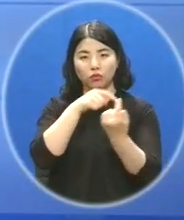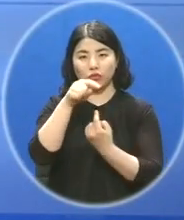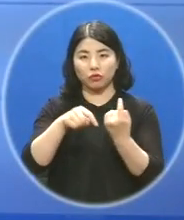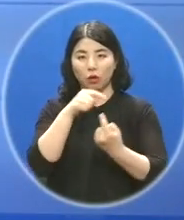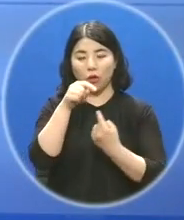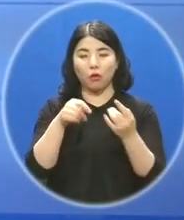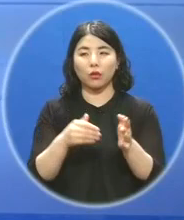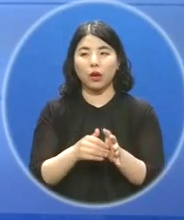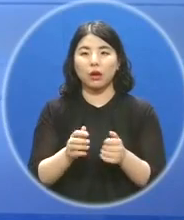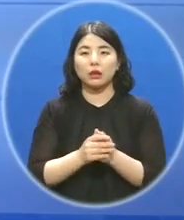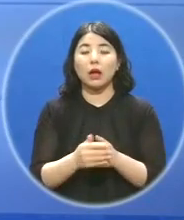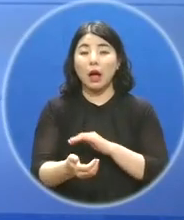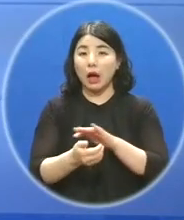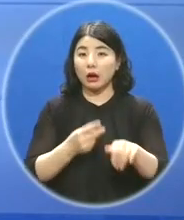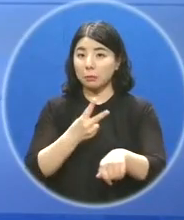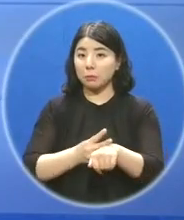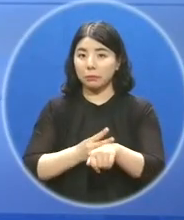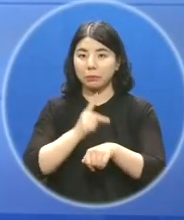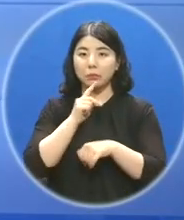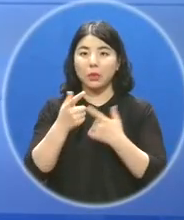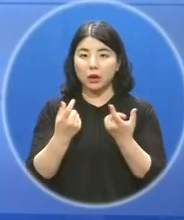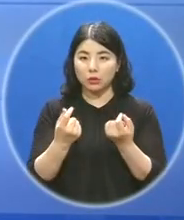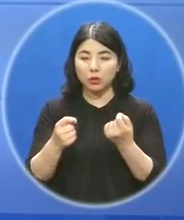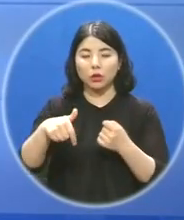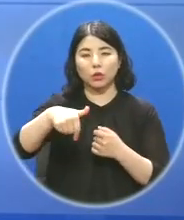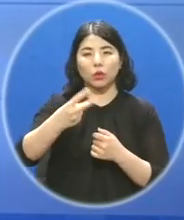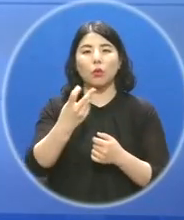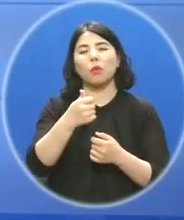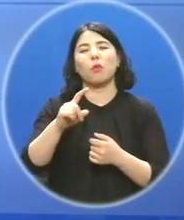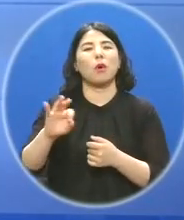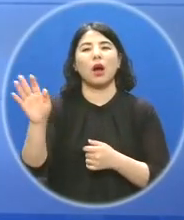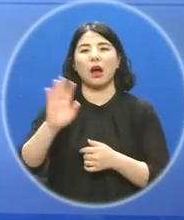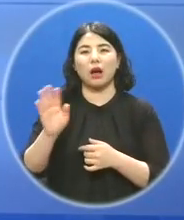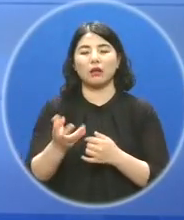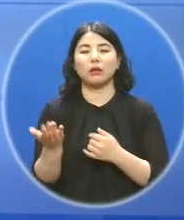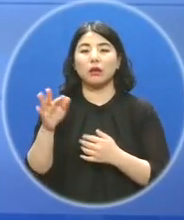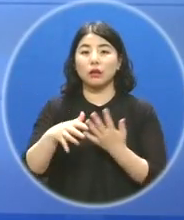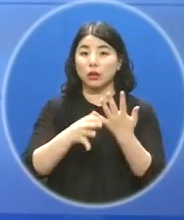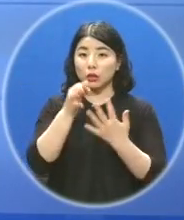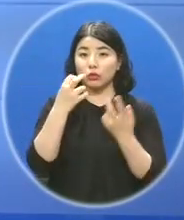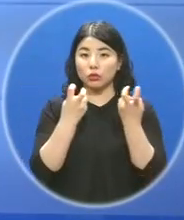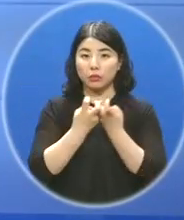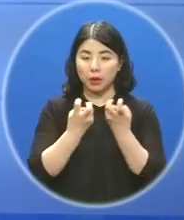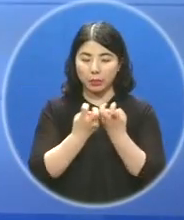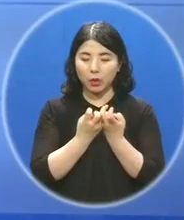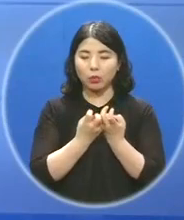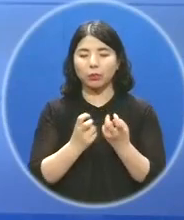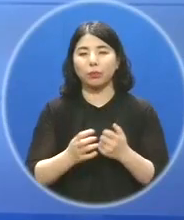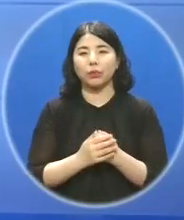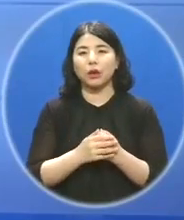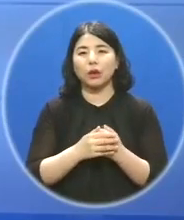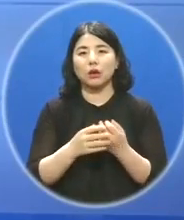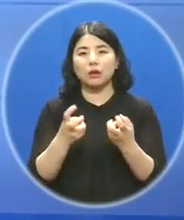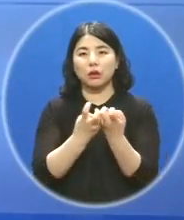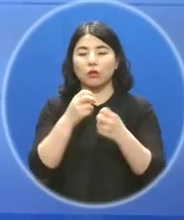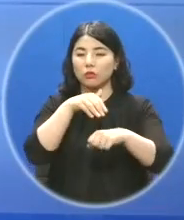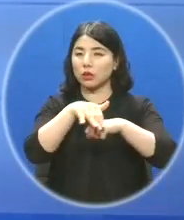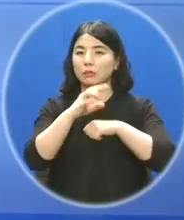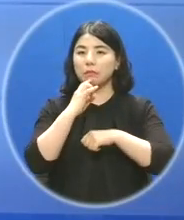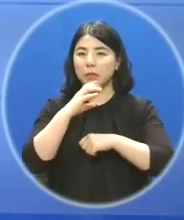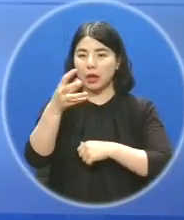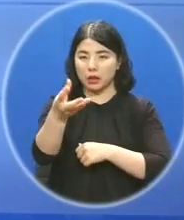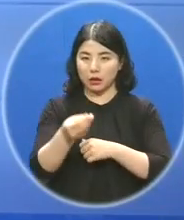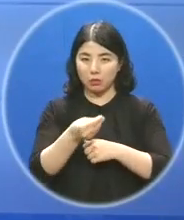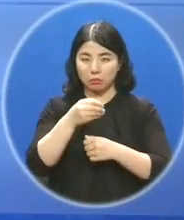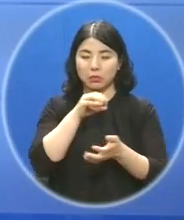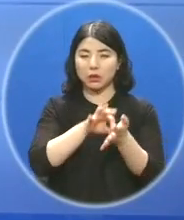것이고 아까 교수님께서 말씀하신 것처럼 교황은 아닙니다. 다만 저희는 그 선출 방식, 그러한 그 형식만 좀 그 빌려와서 이제